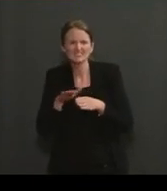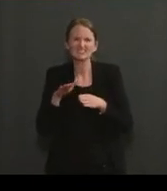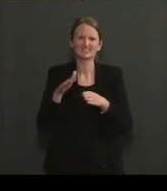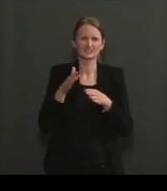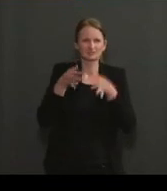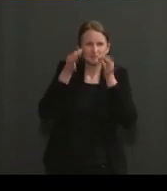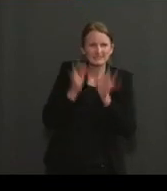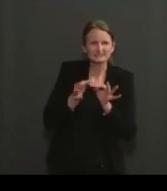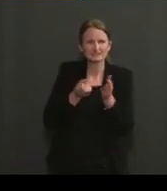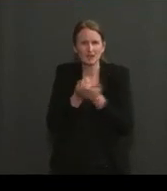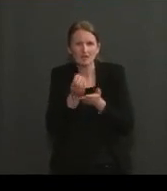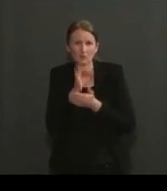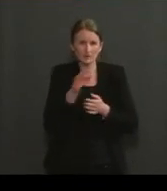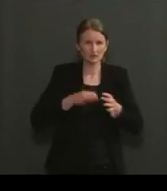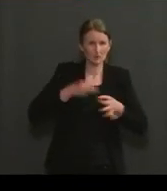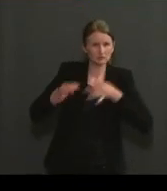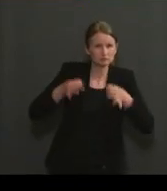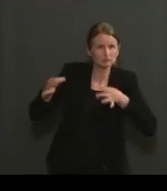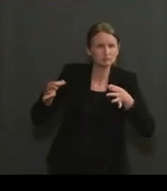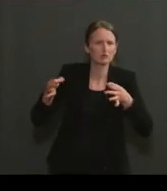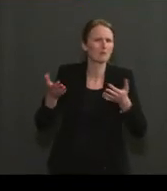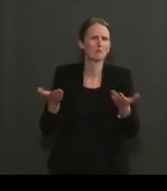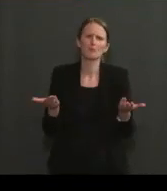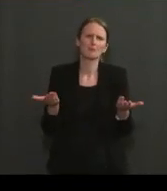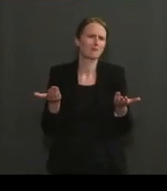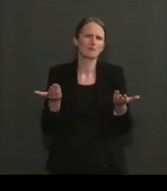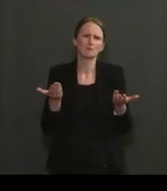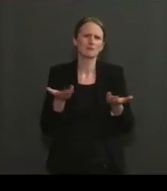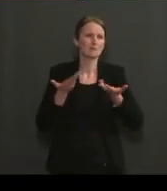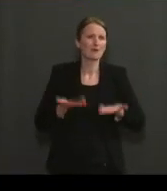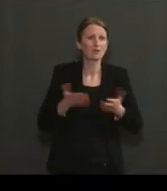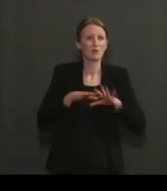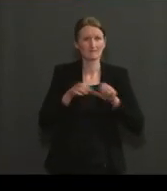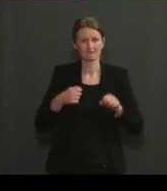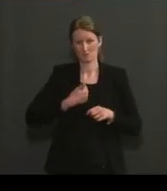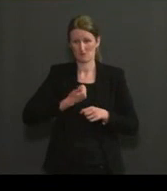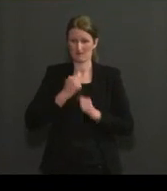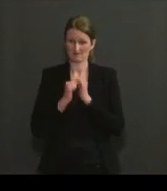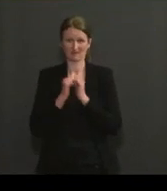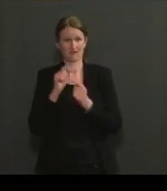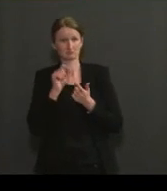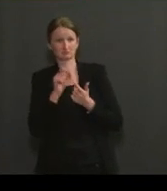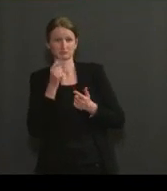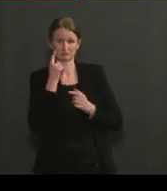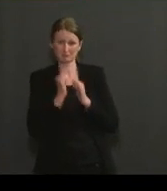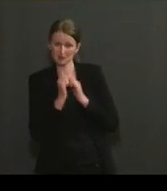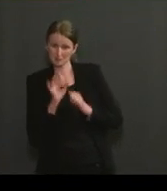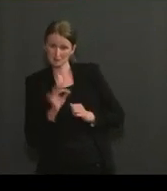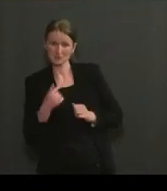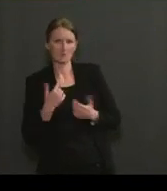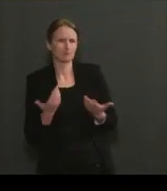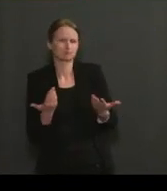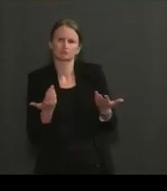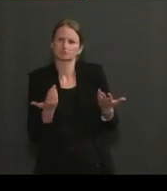isolement. Et donc il n'a pas beaucoup de sens de le faire soi-même à la maison. Pour information, pour